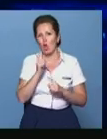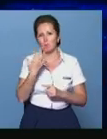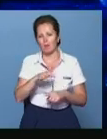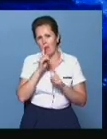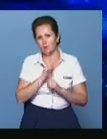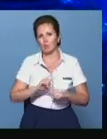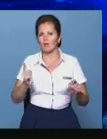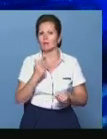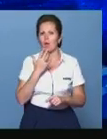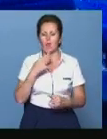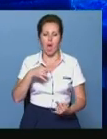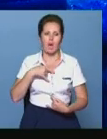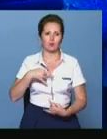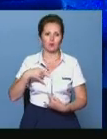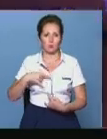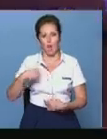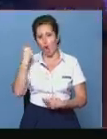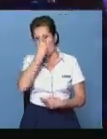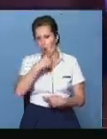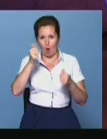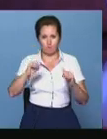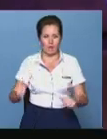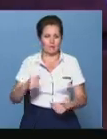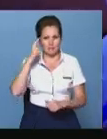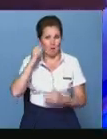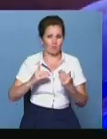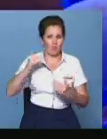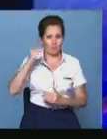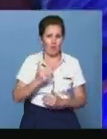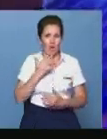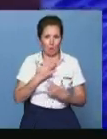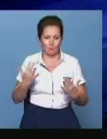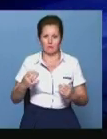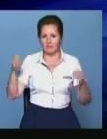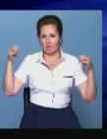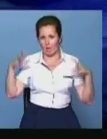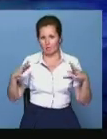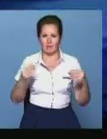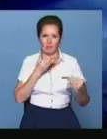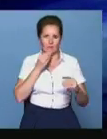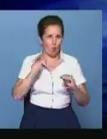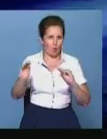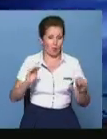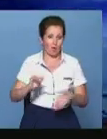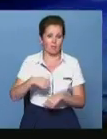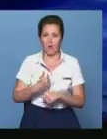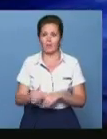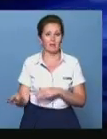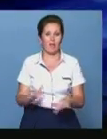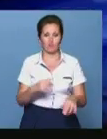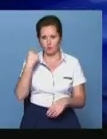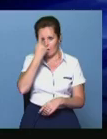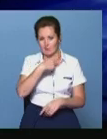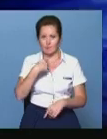национальных костюмов, образы северного эпоса, грандиозный свет и декорации. И, конечно, главные действующие лица –